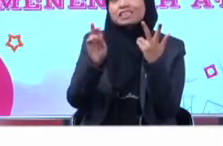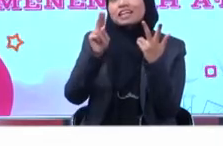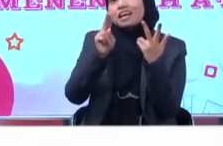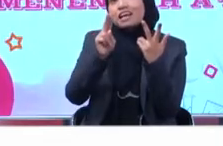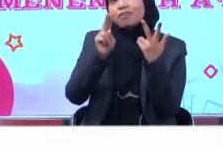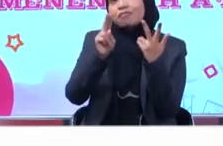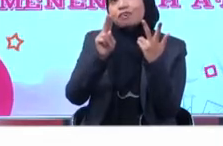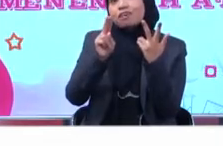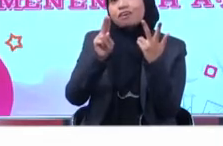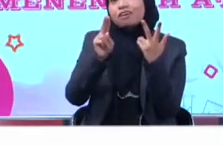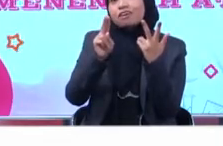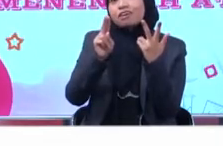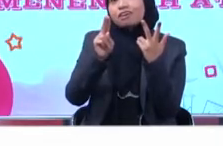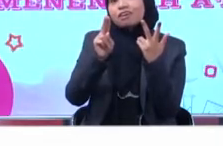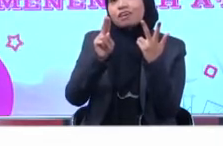count